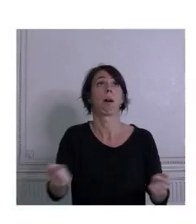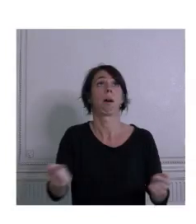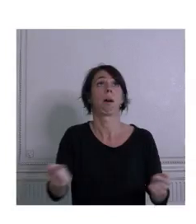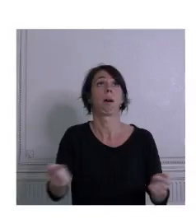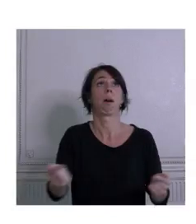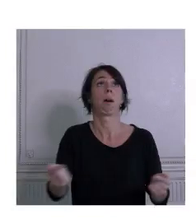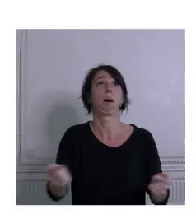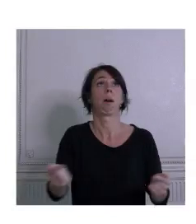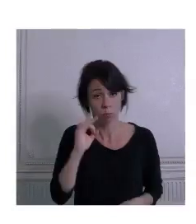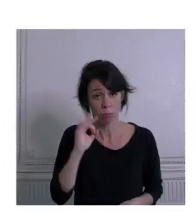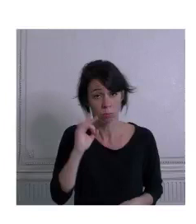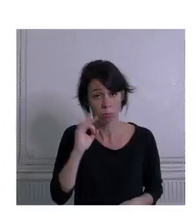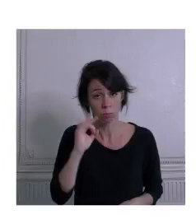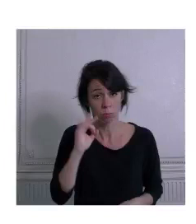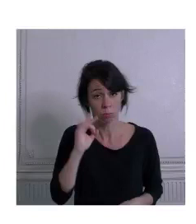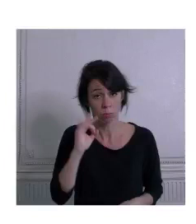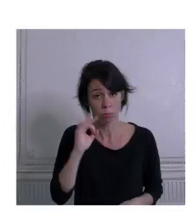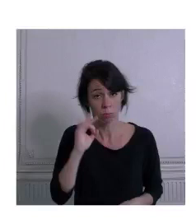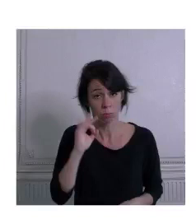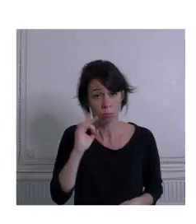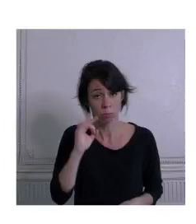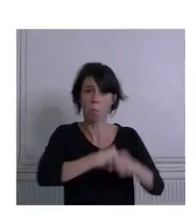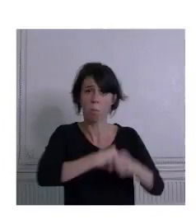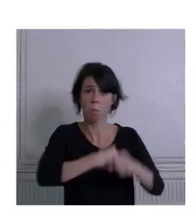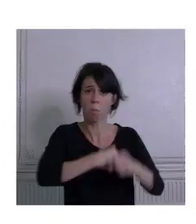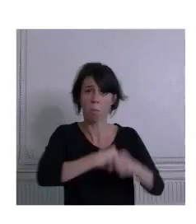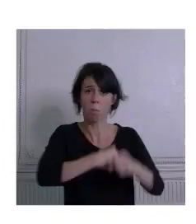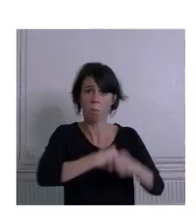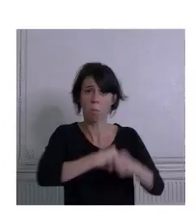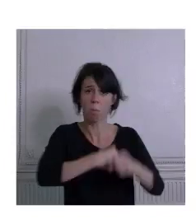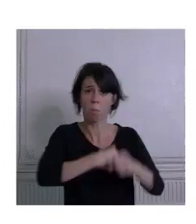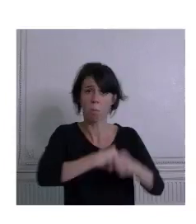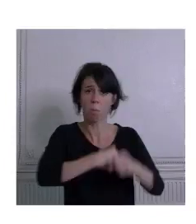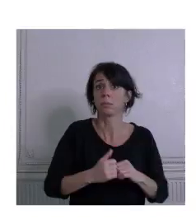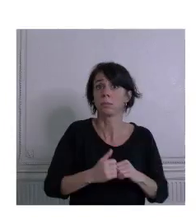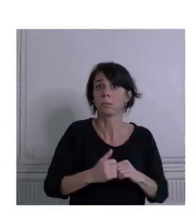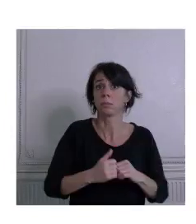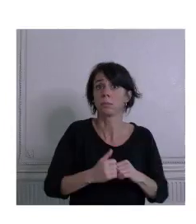municipal, le conseil municipal vote débat et vote des délibérations, et le groupe